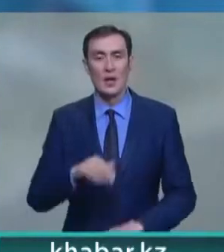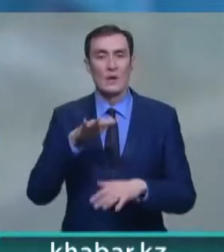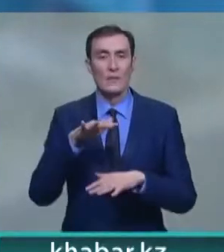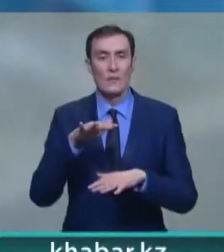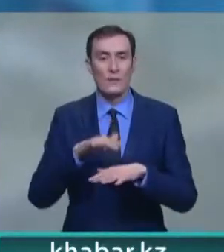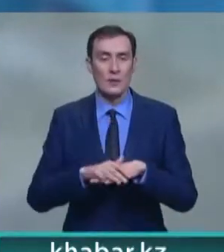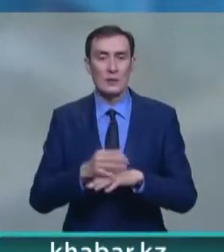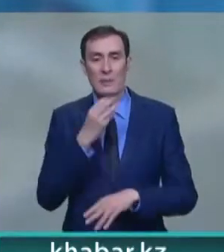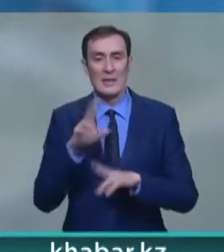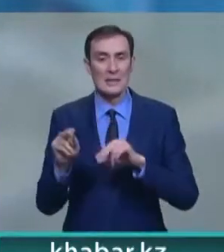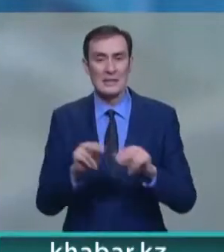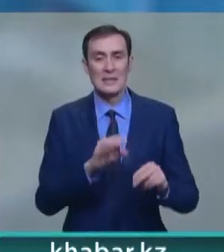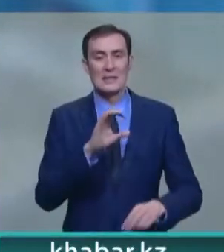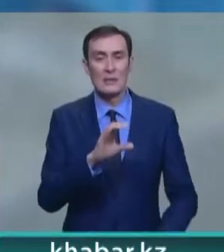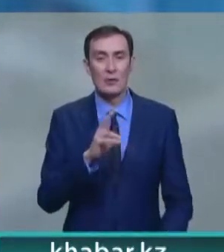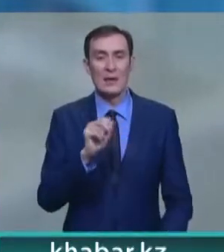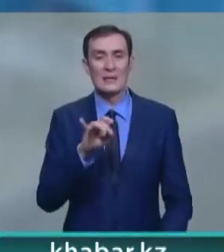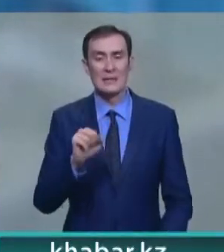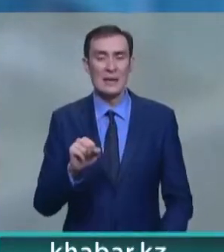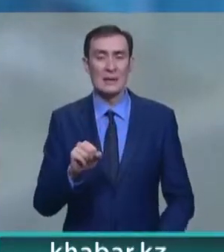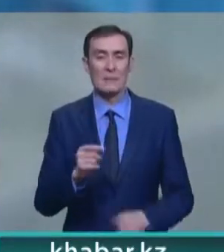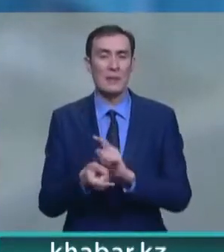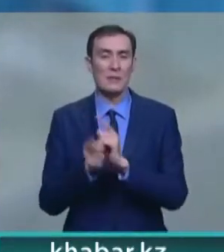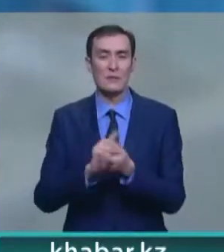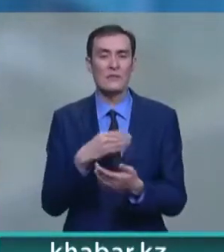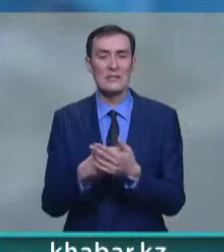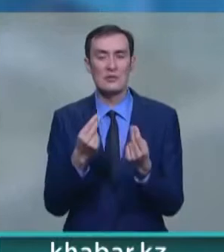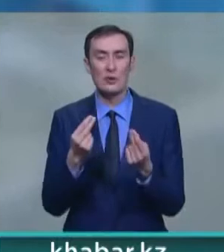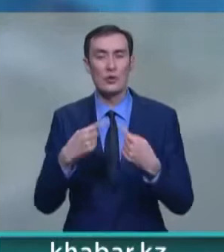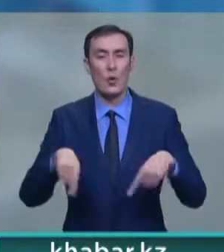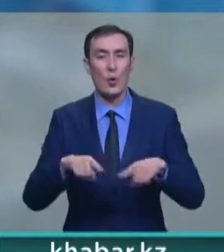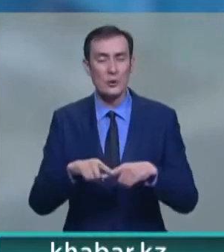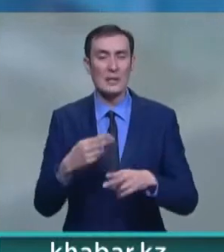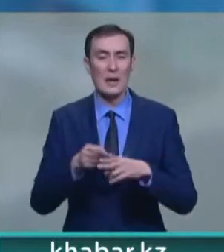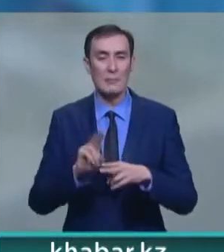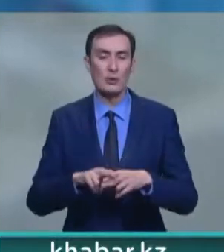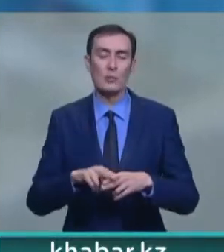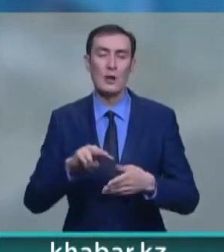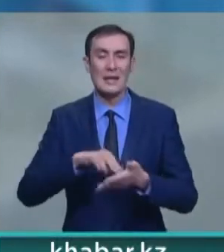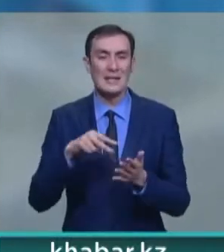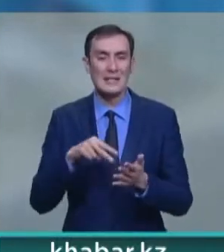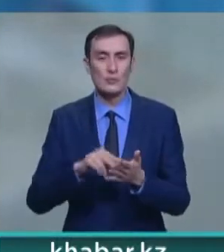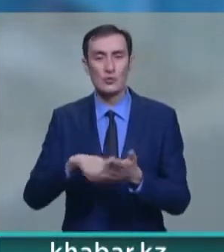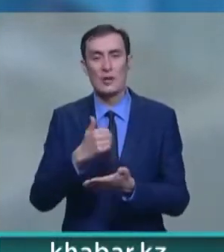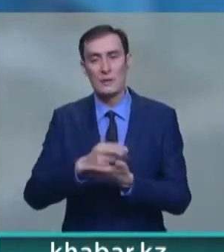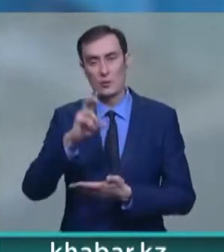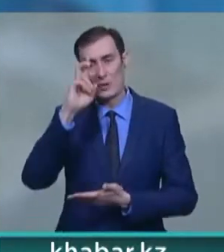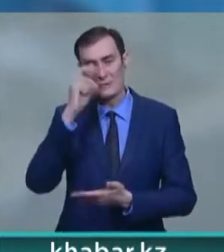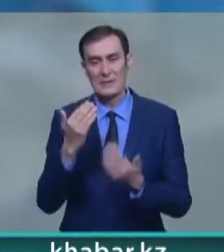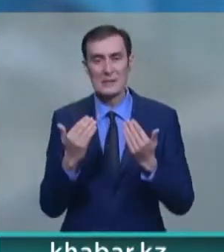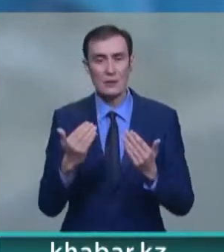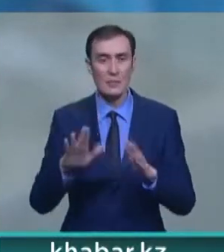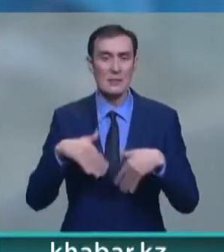Фонд национального благосостояния «Самрук-Казынам» преобразует в инвестиционный холдинг. Соответствующую концепцию президенту страны